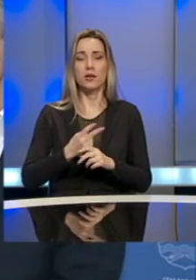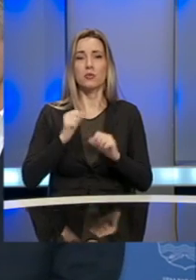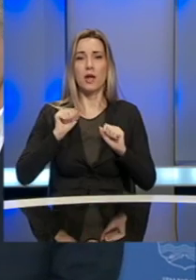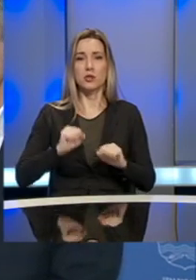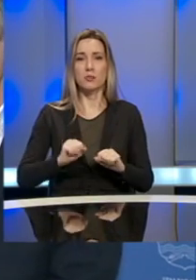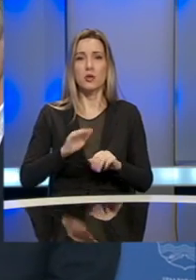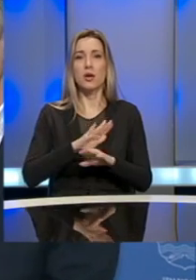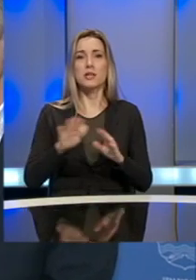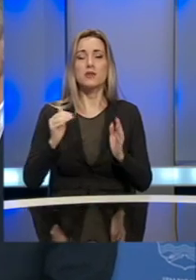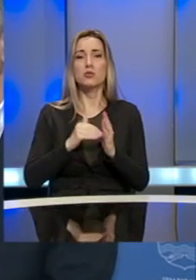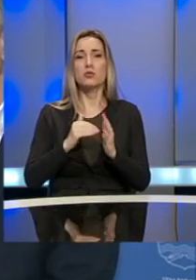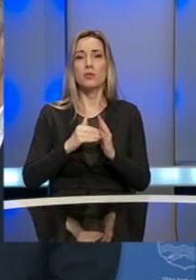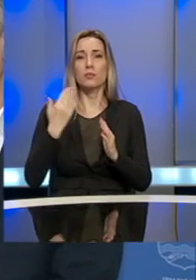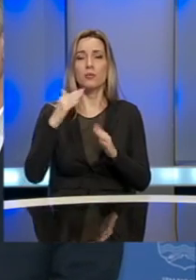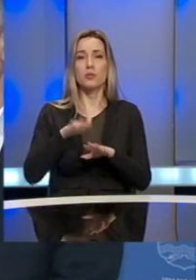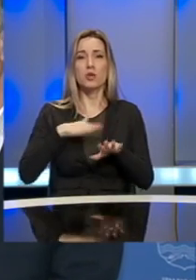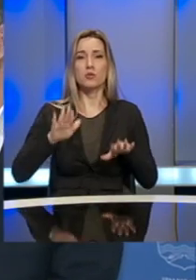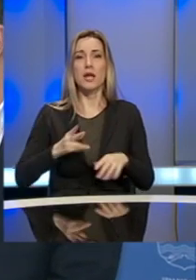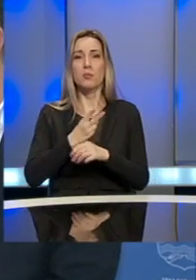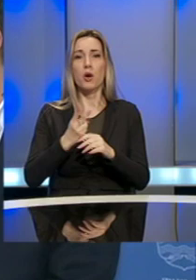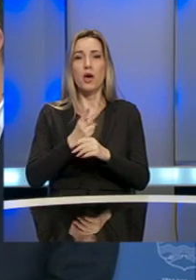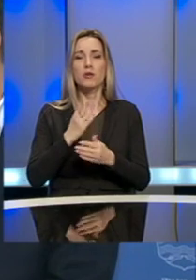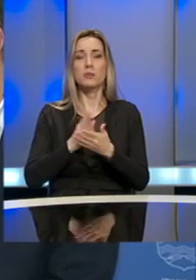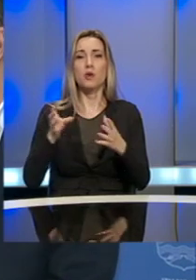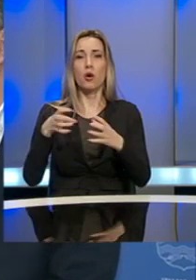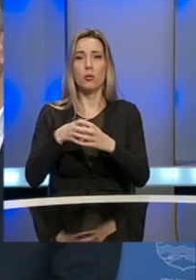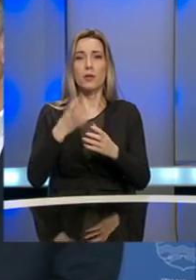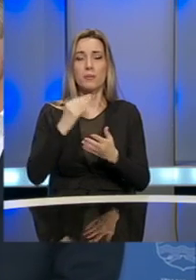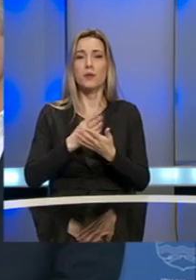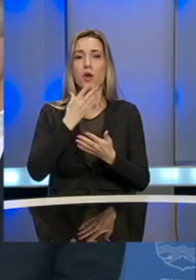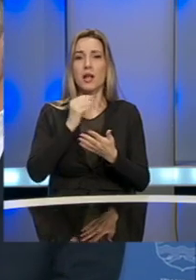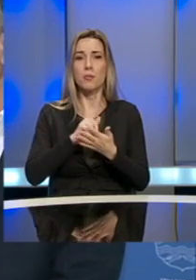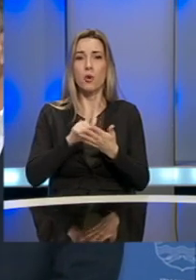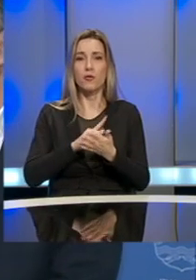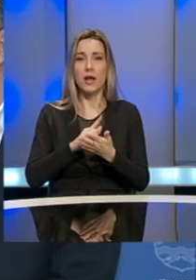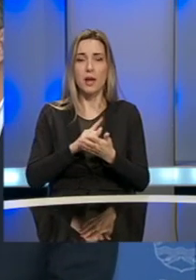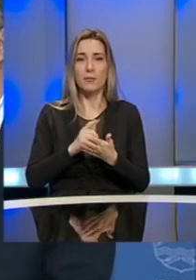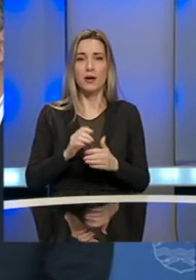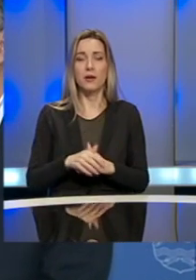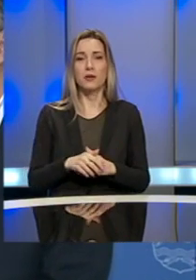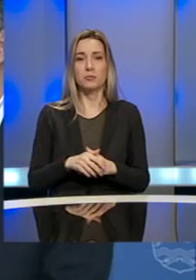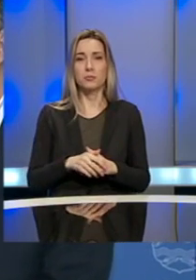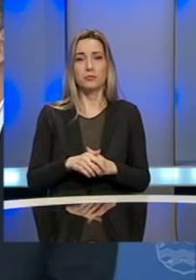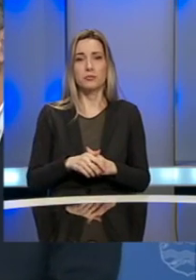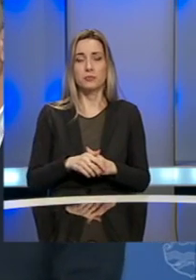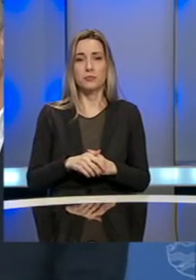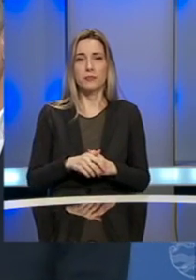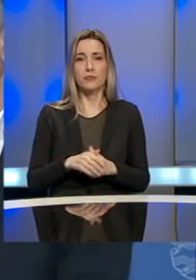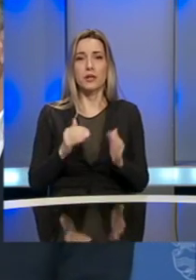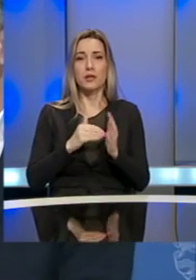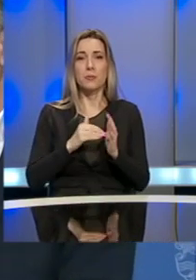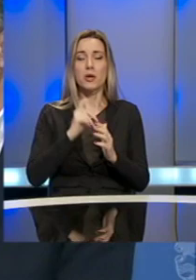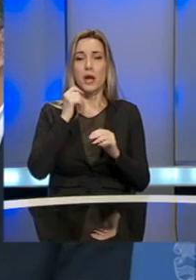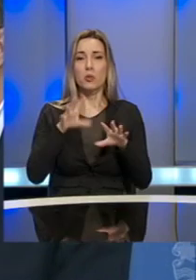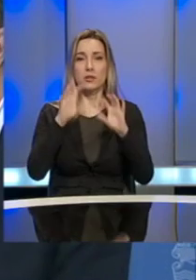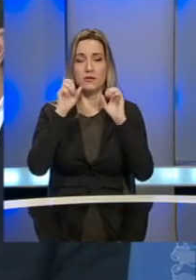početka su još svi sjedili po kafićima, svi se okupljali, bilo je lijepo vrijeme proljeće u Banja Luci, inače najljepši dio godine, i trebalo je da